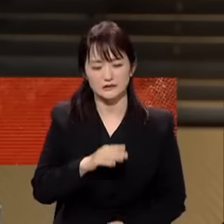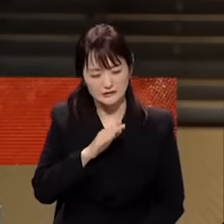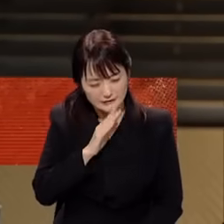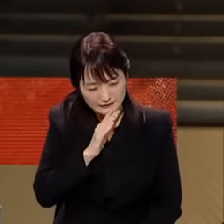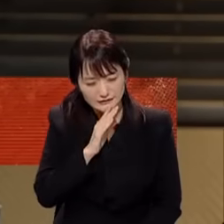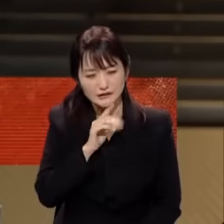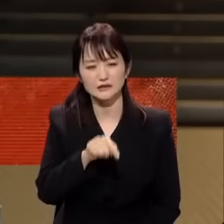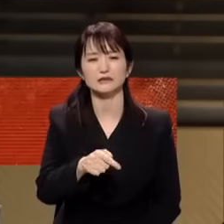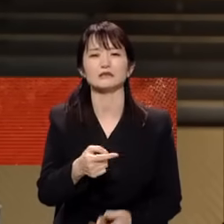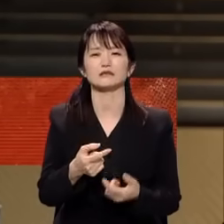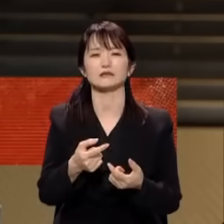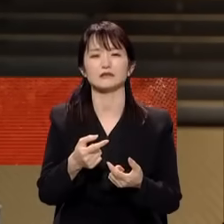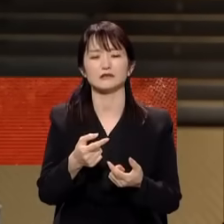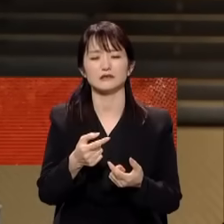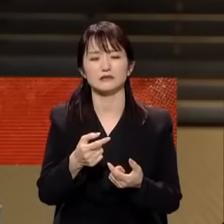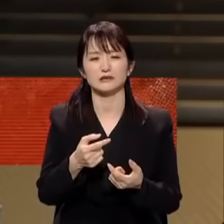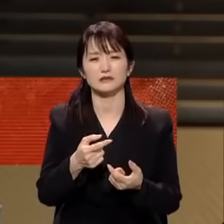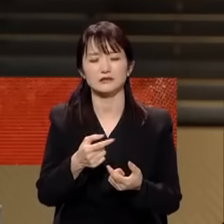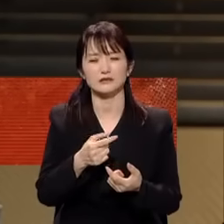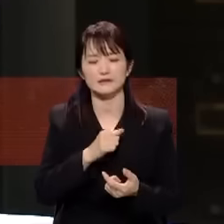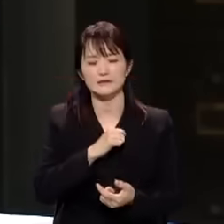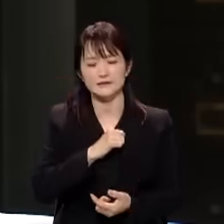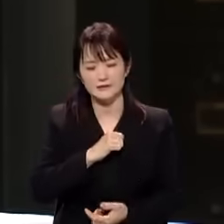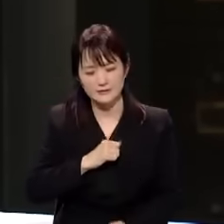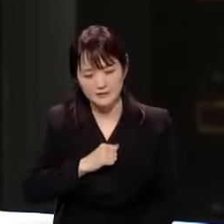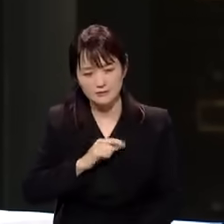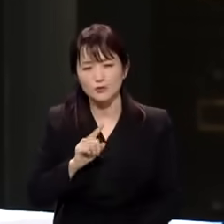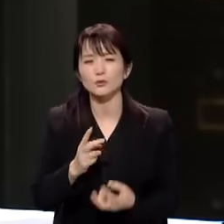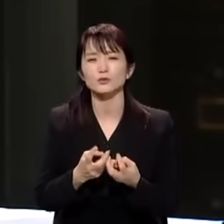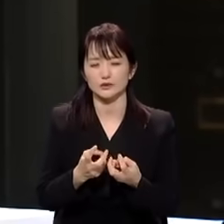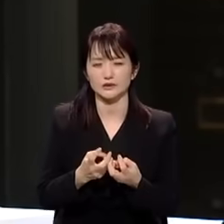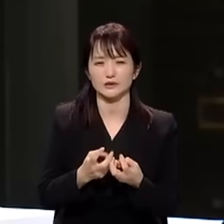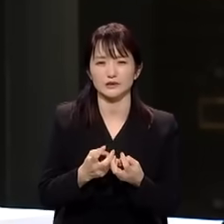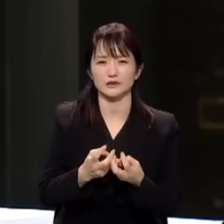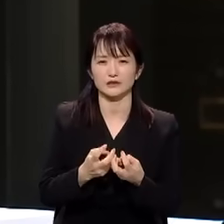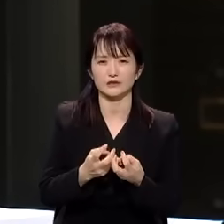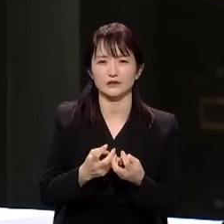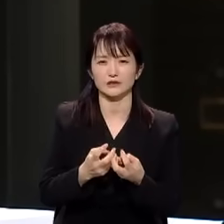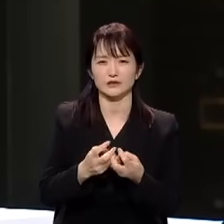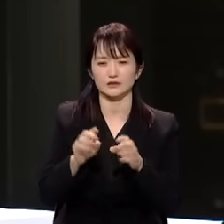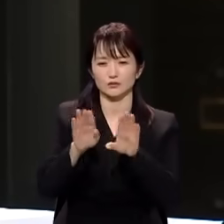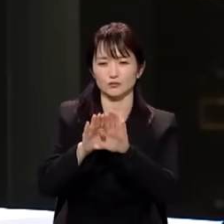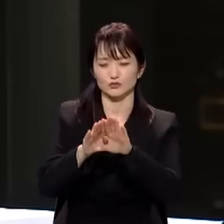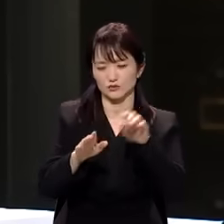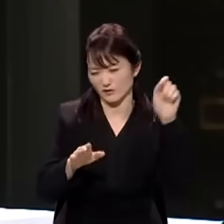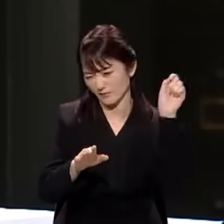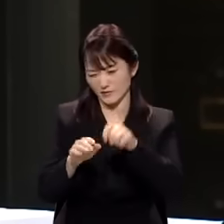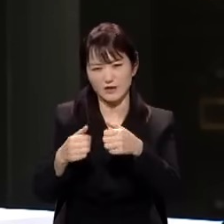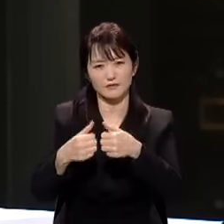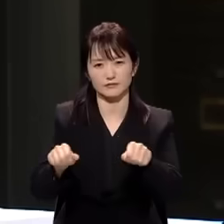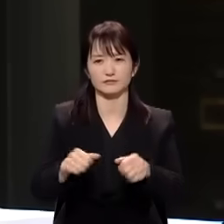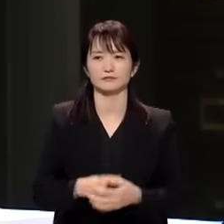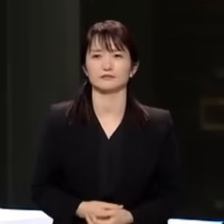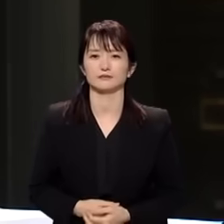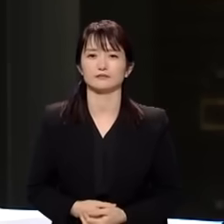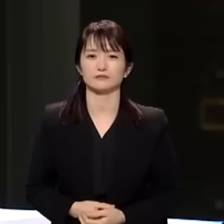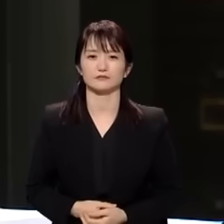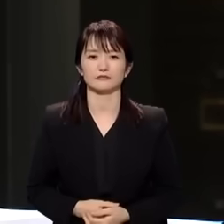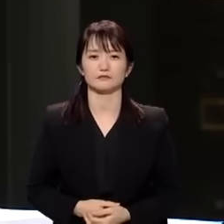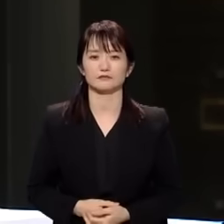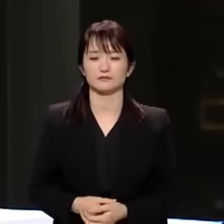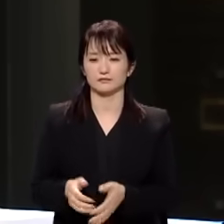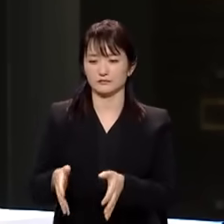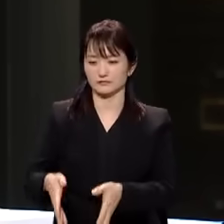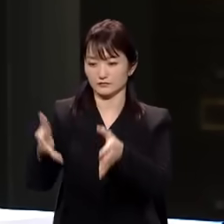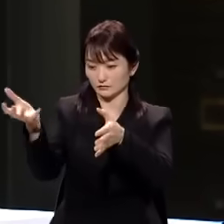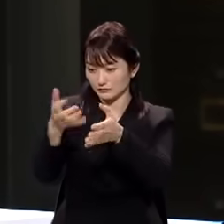오죽했으면 이렇게 생각했던 것 같아요. 자, 저희 제작진이 말이죠. 그 세입자하고도 연락이 닿았는데 당시 상황에 대해 어떤 입장이었는지